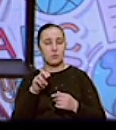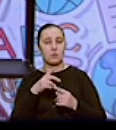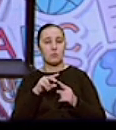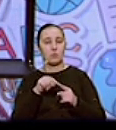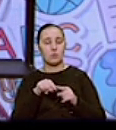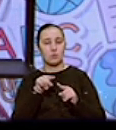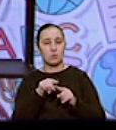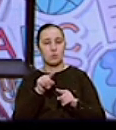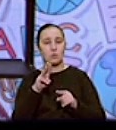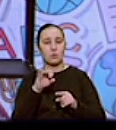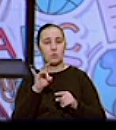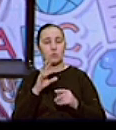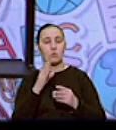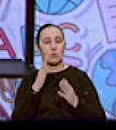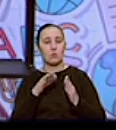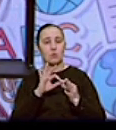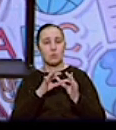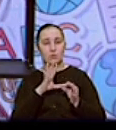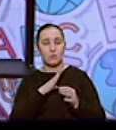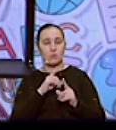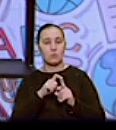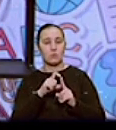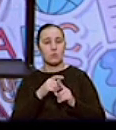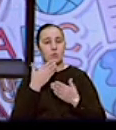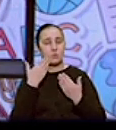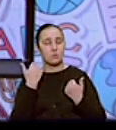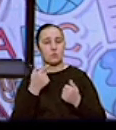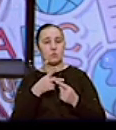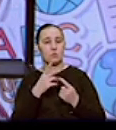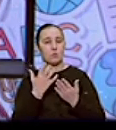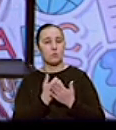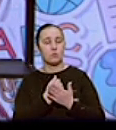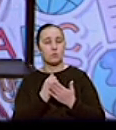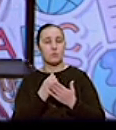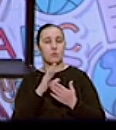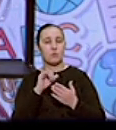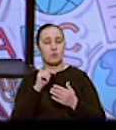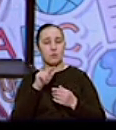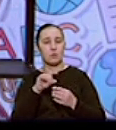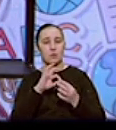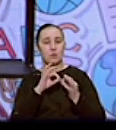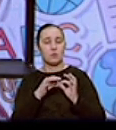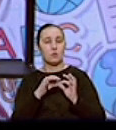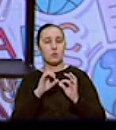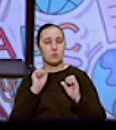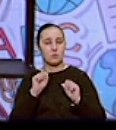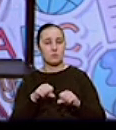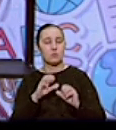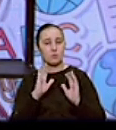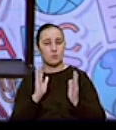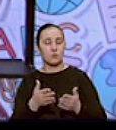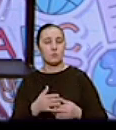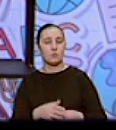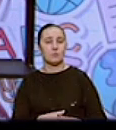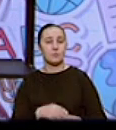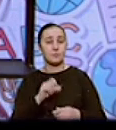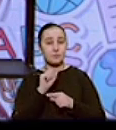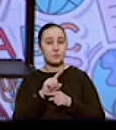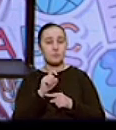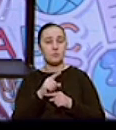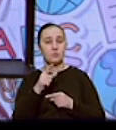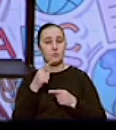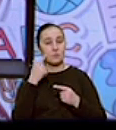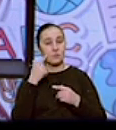mana shunday turkumga oid bo'lgan so'zlarni osongina topishingiz va aniqlashingiz mumkin bo'ladi.